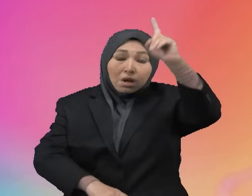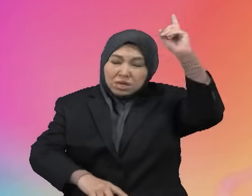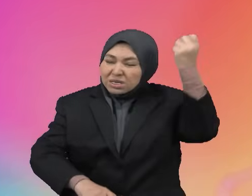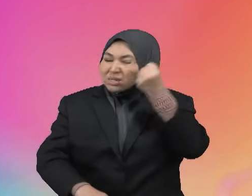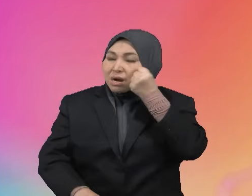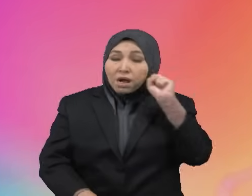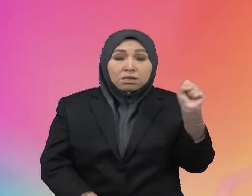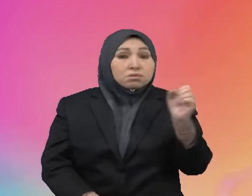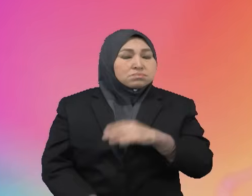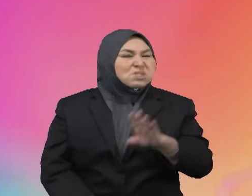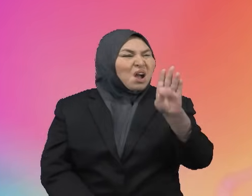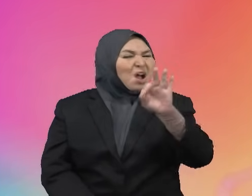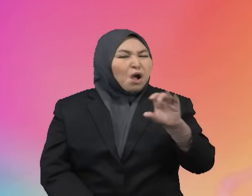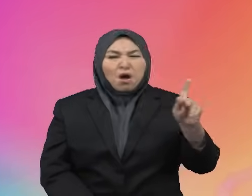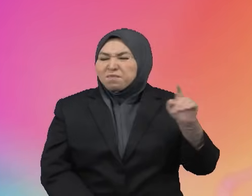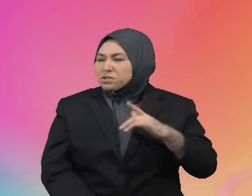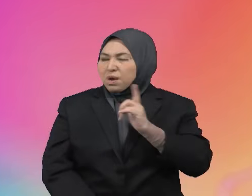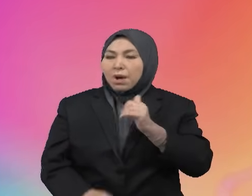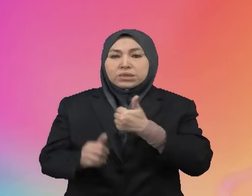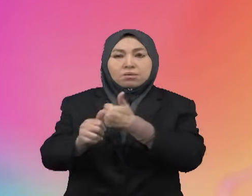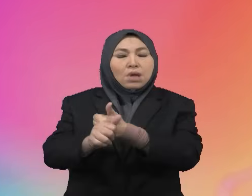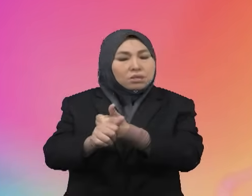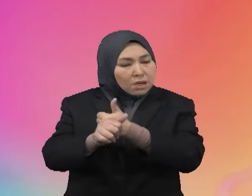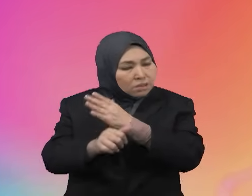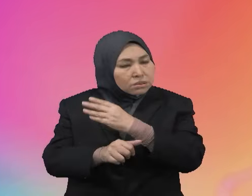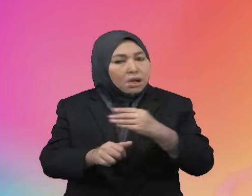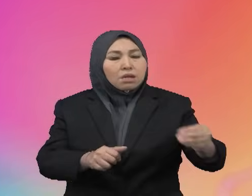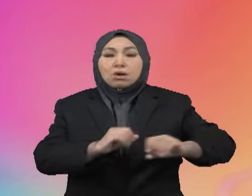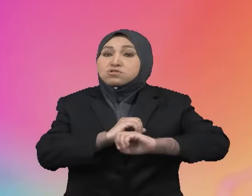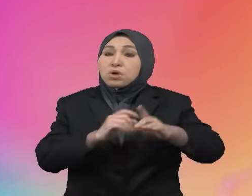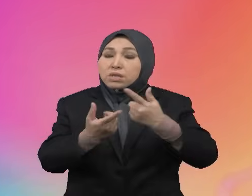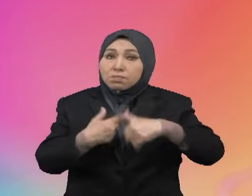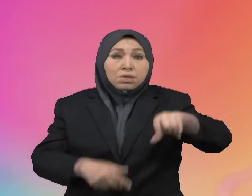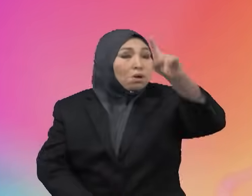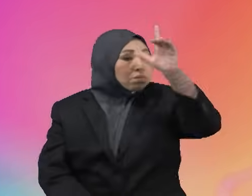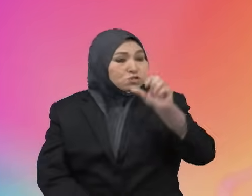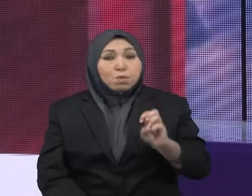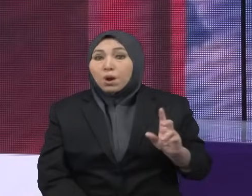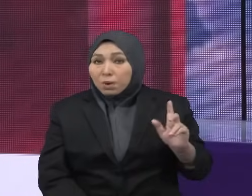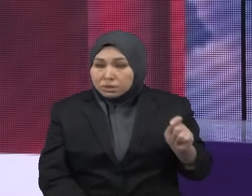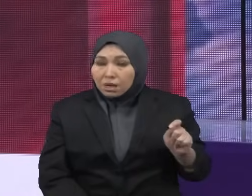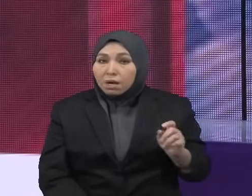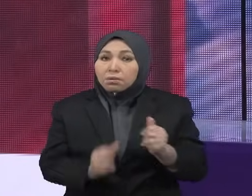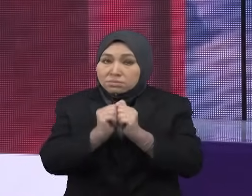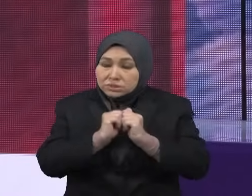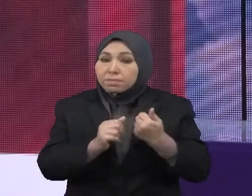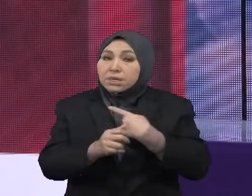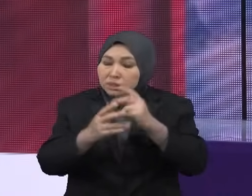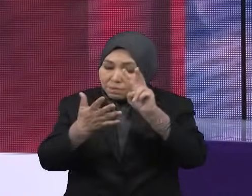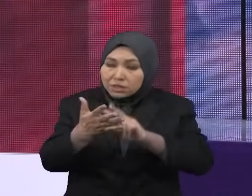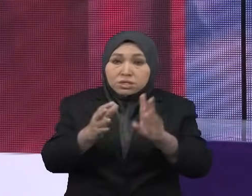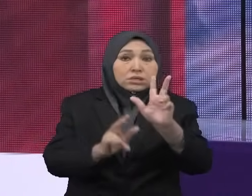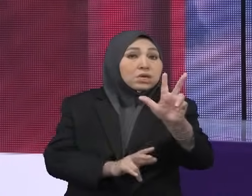derhaka, yang fasik kepada tuntutan dan juga seruan daripada Allah SWT. Mari sama-sama kita membaca 3